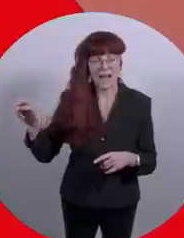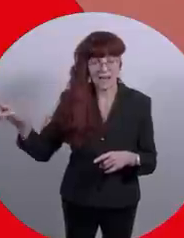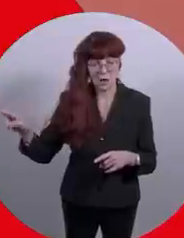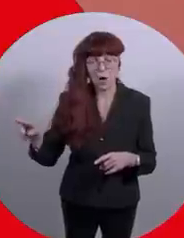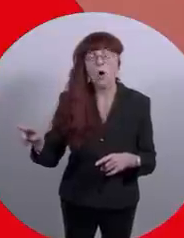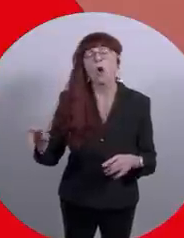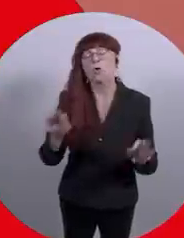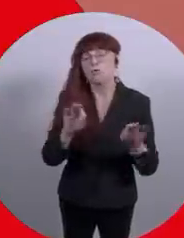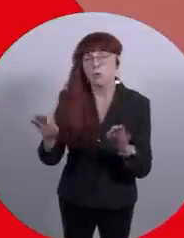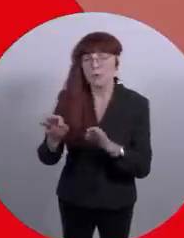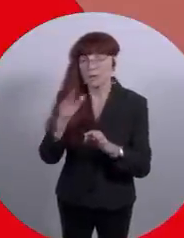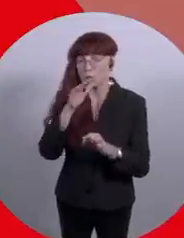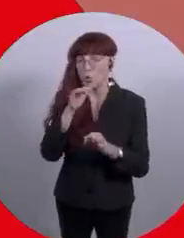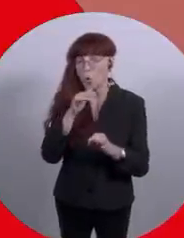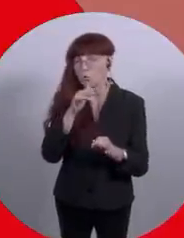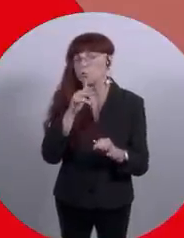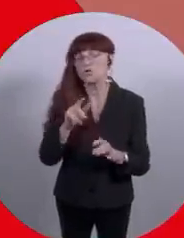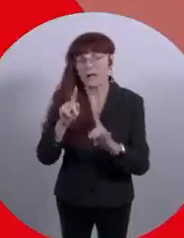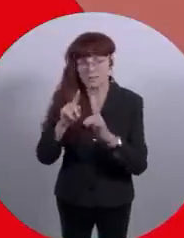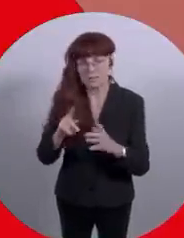Hofstetter und Christoph